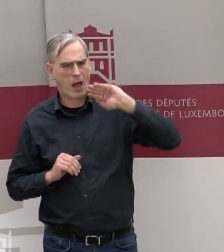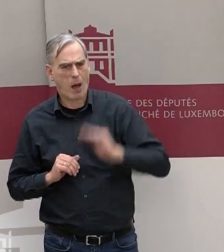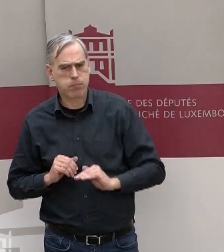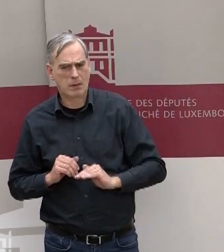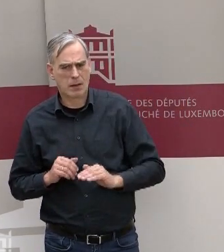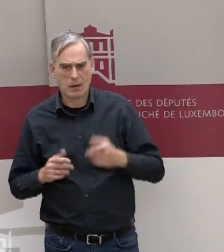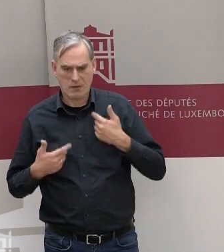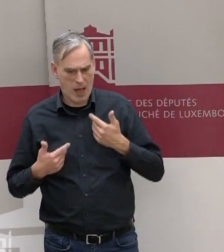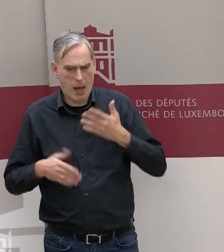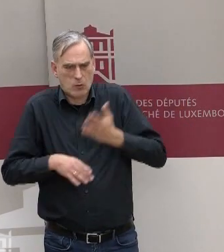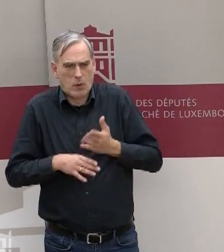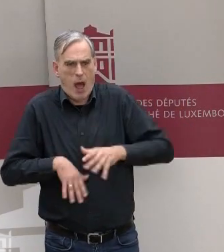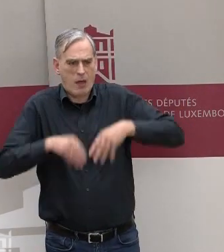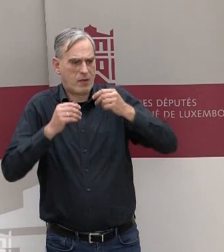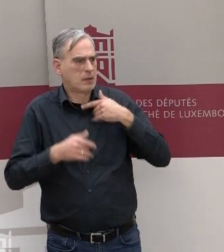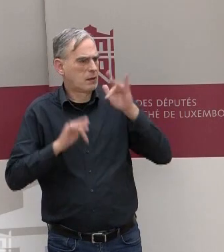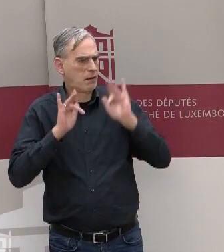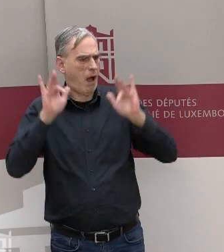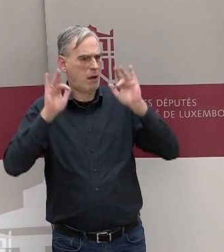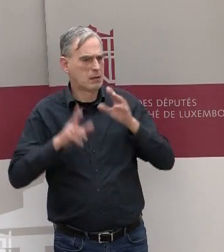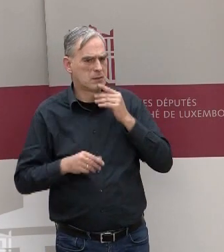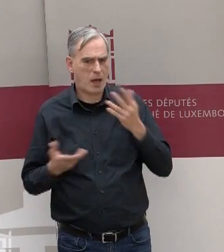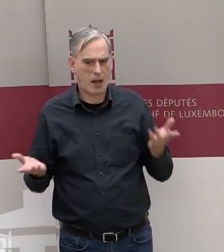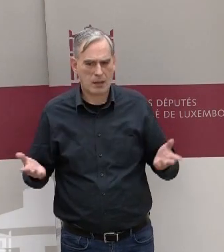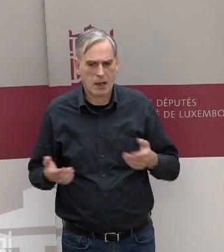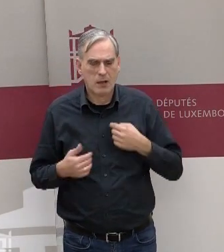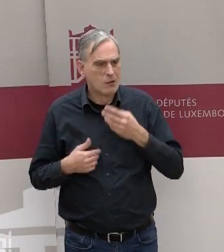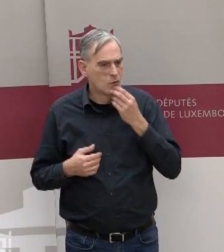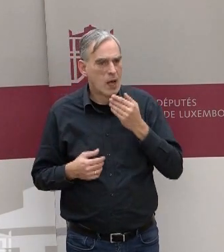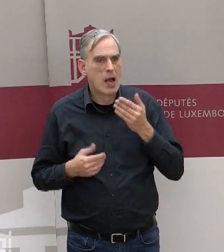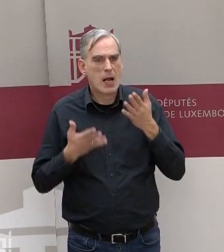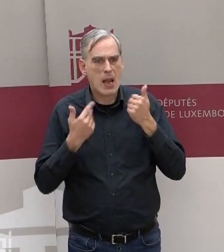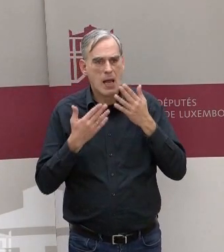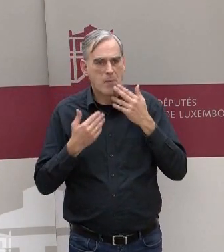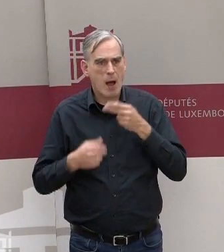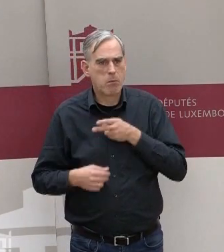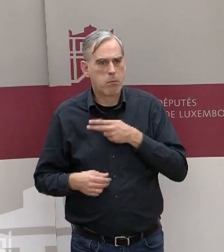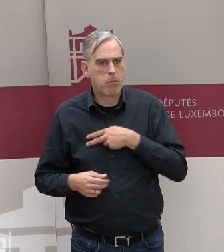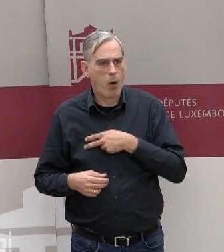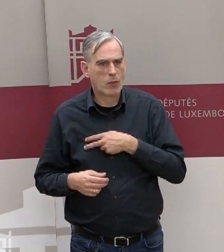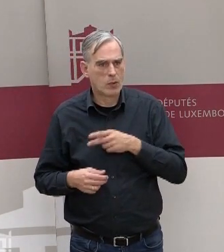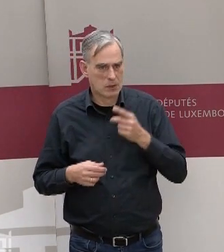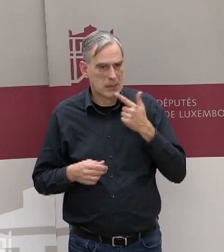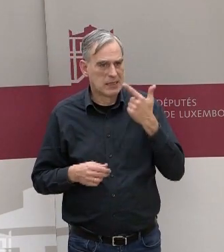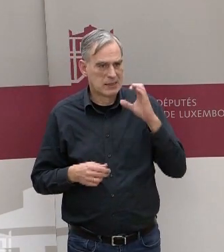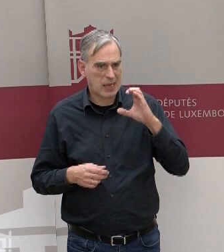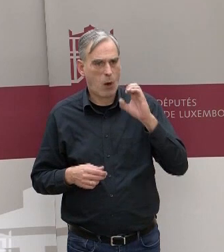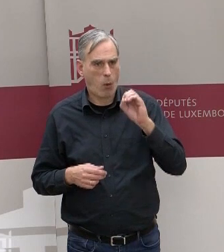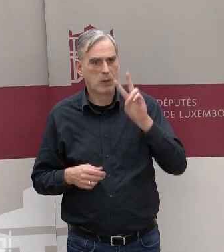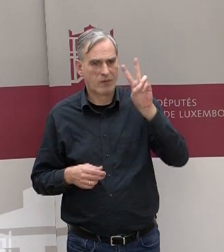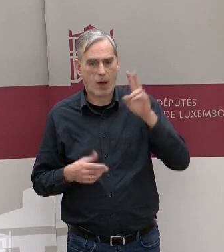für Klimabonus und CO2-Verbrauch, respektive ein Energiegeld, bis zu einem gewissen Abkommen. Mit Regierung hat fossile